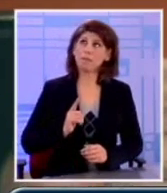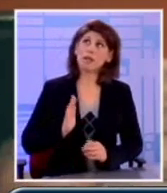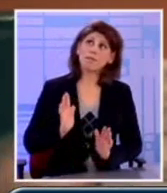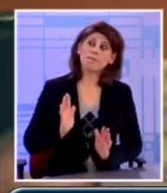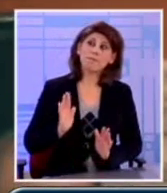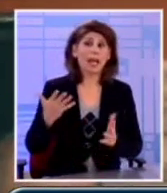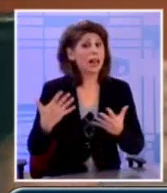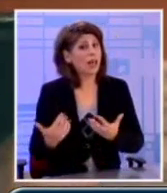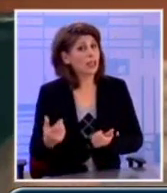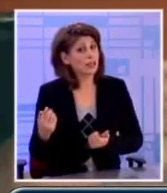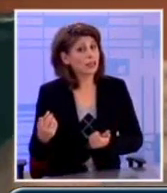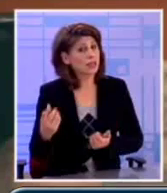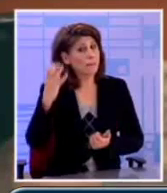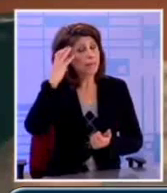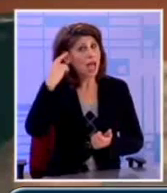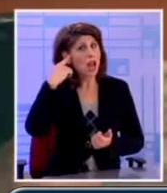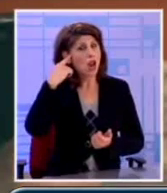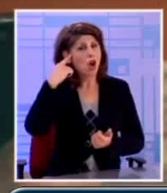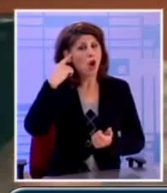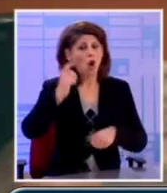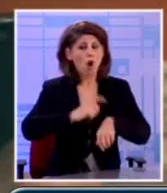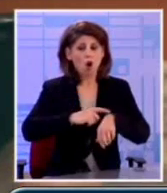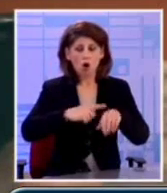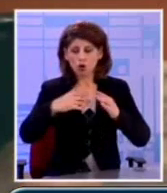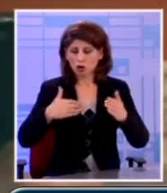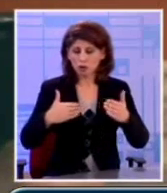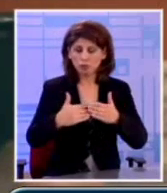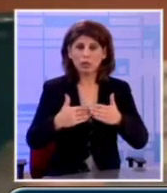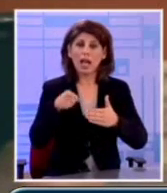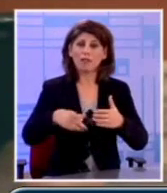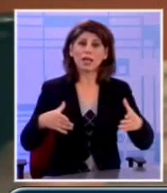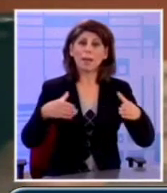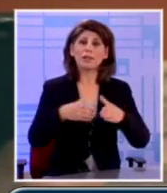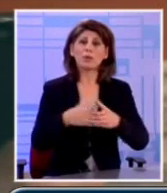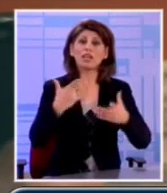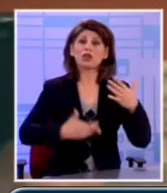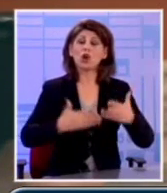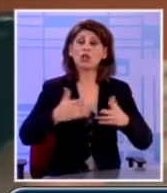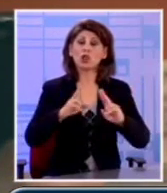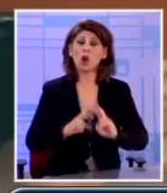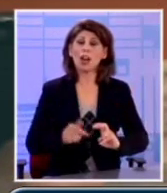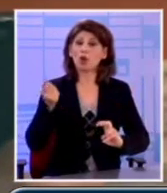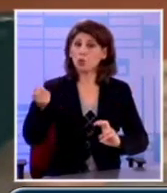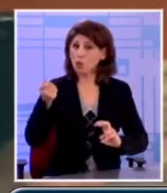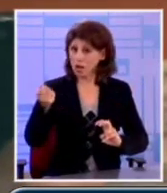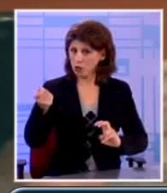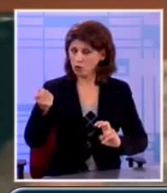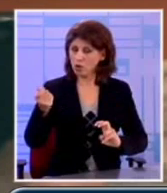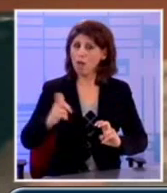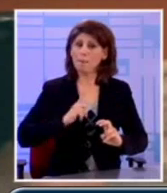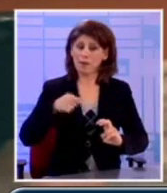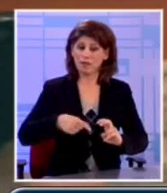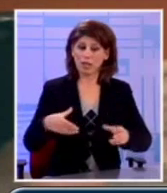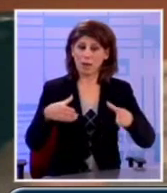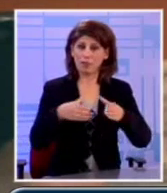πείτε, αν έχετε στο μυαλό σας ένα χρονοδιάγραμμα για αυτή την Επιτροπή για τον Λογιστικό Έλεγχο του Χρέους. Αναμένετε ότι αυτή η